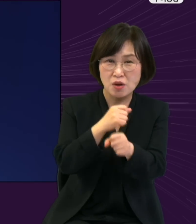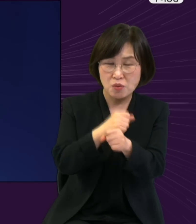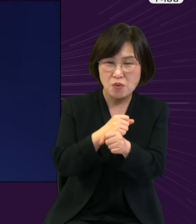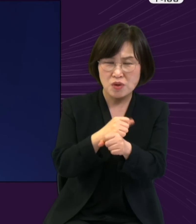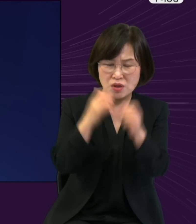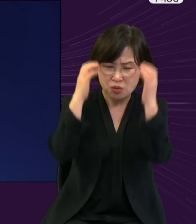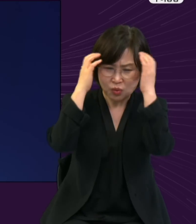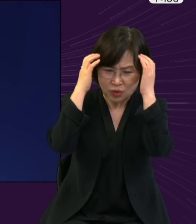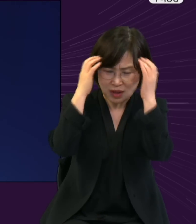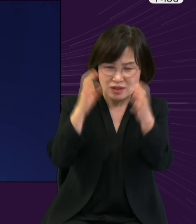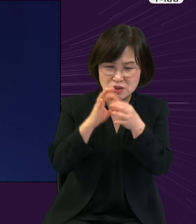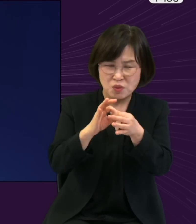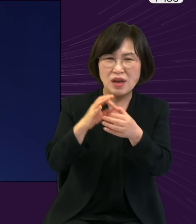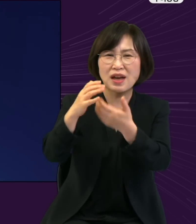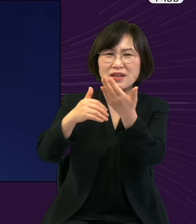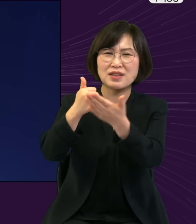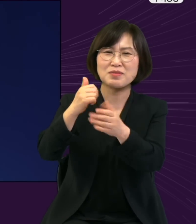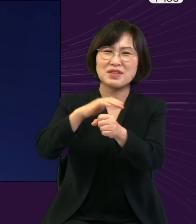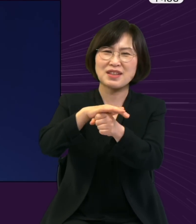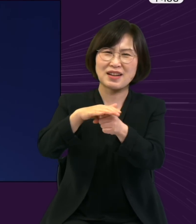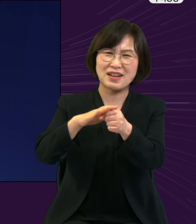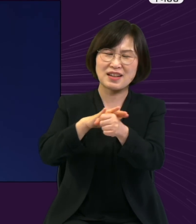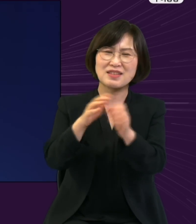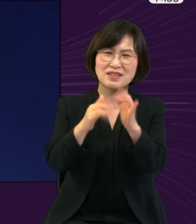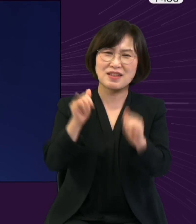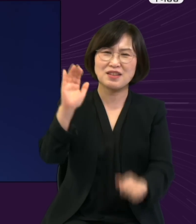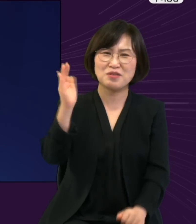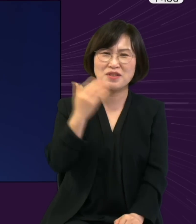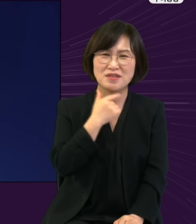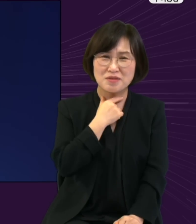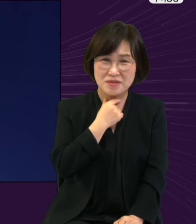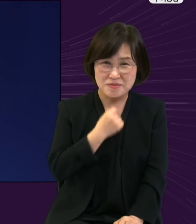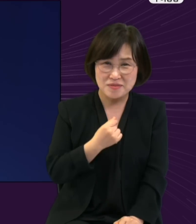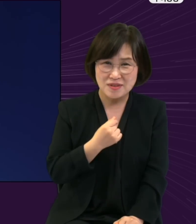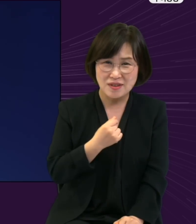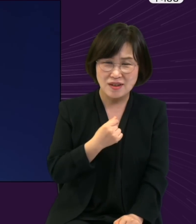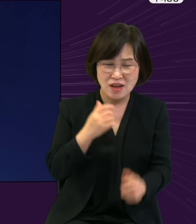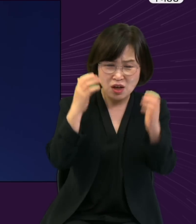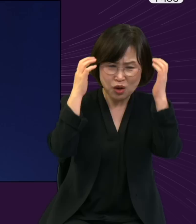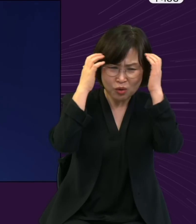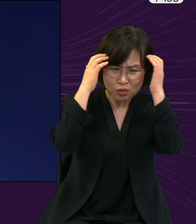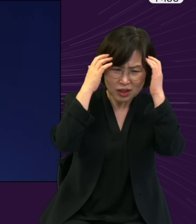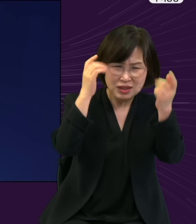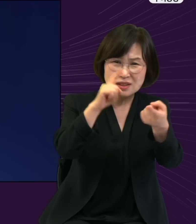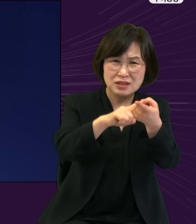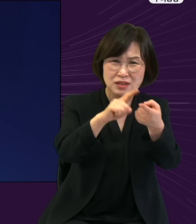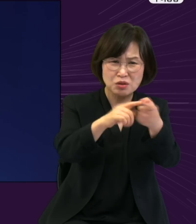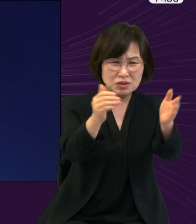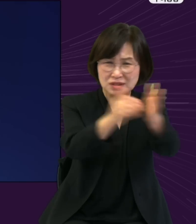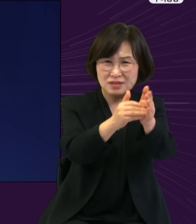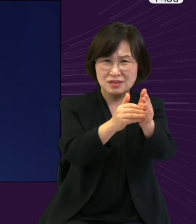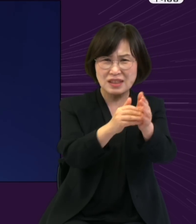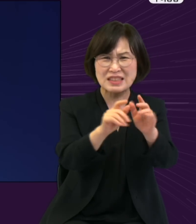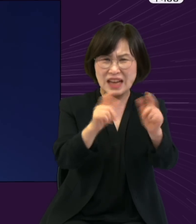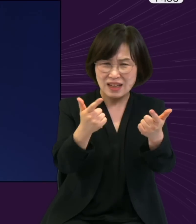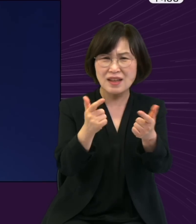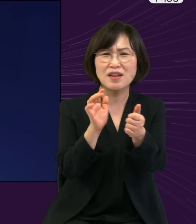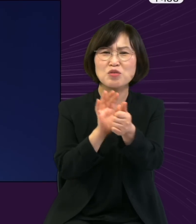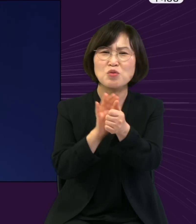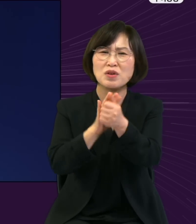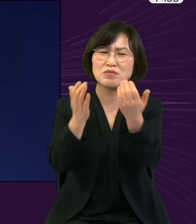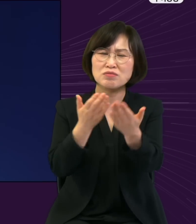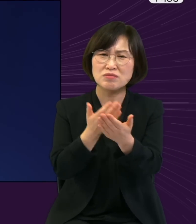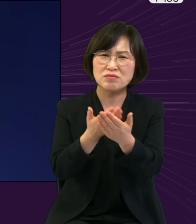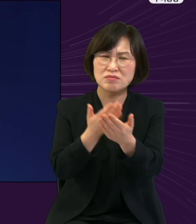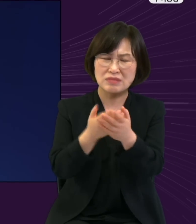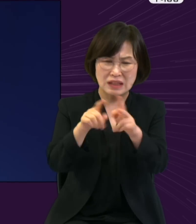하나님을 사랑하는 자가 되기를 원하십니다. 하나님, 고난이 고난으로 끝을 맺지 않도록 도와주십시오. 이해할 수